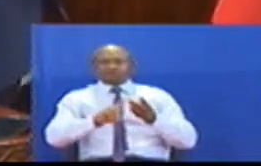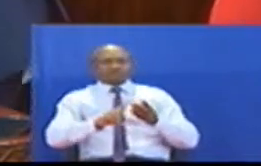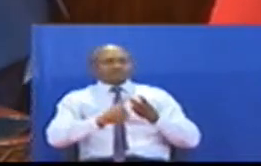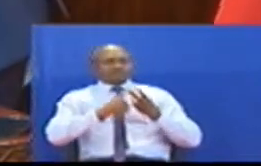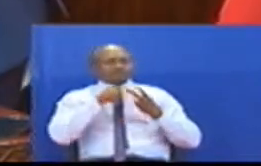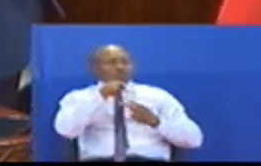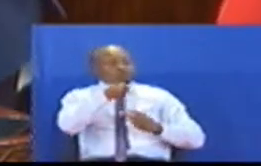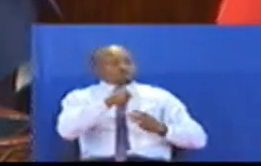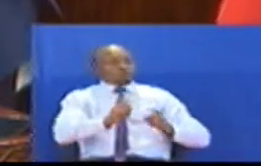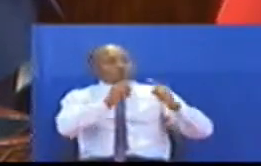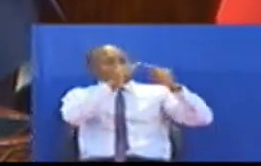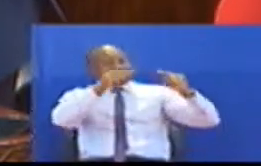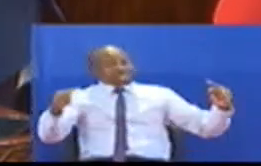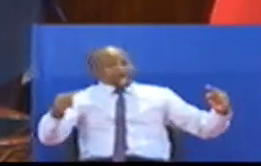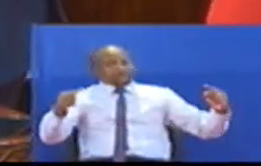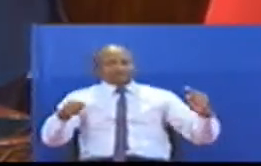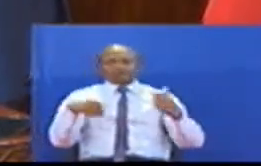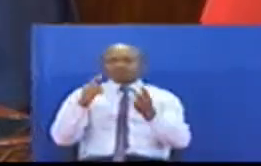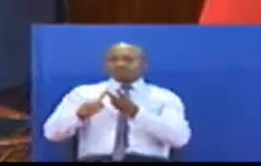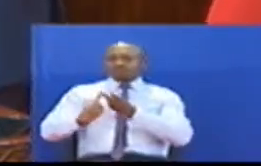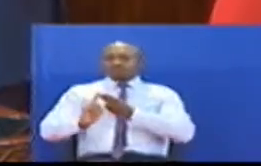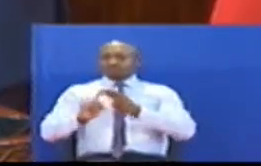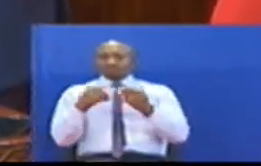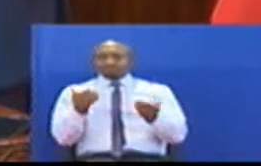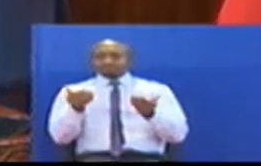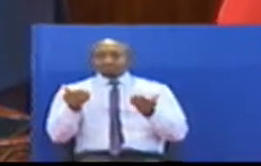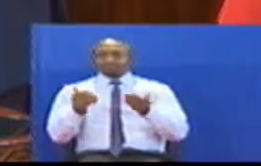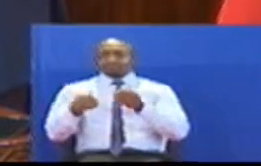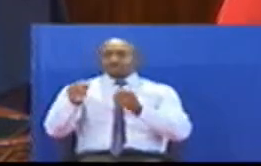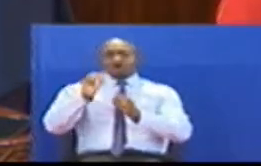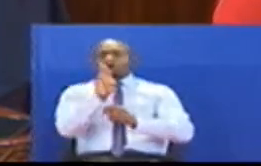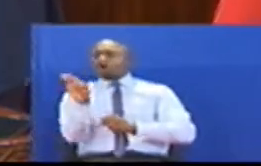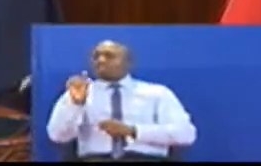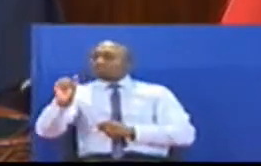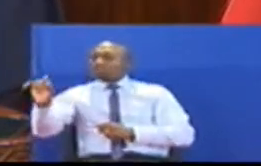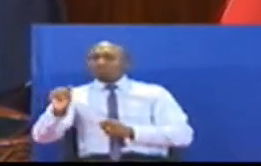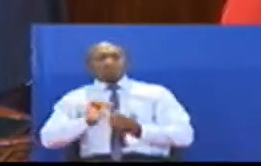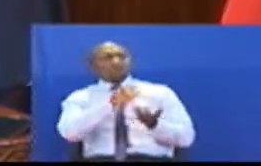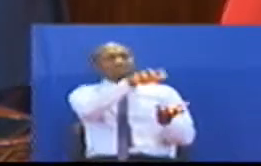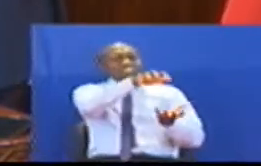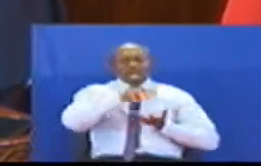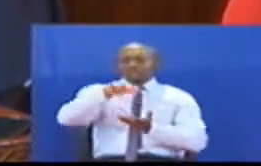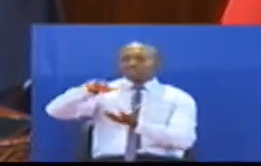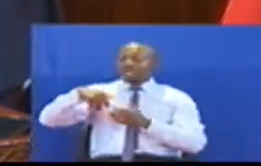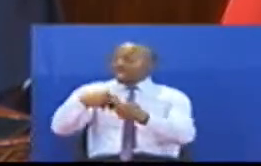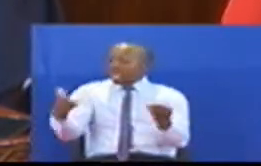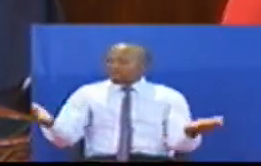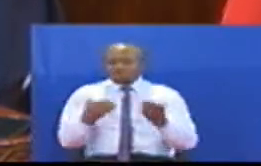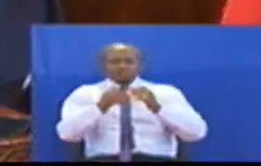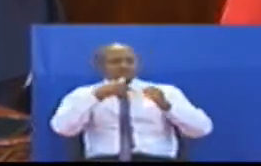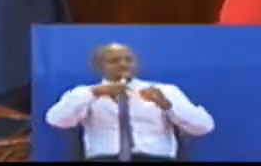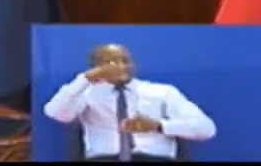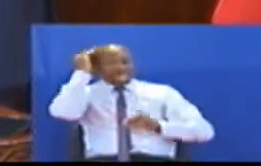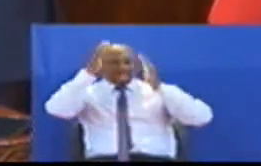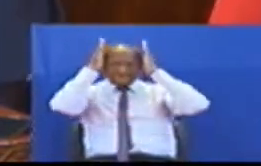Ule upinzani wa kukulupukia hoja za ndogo ndogo hizi, oh, ufisadi haupo sasa, kwa sababu nidhamu iko serikalini. Kwa hiyo